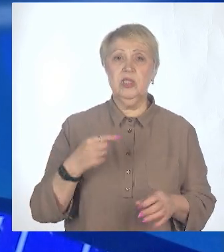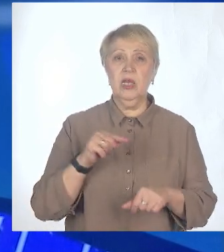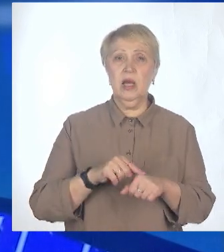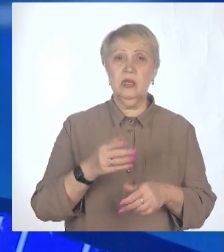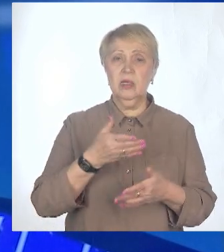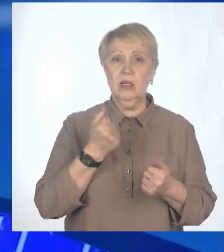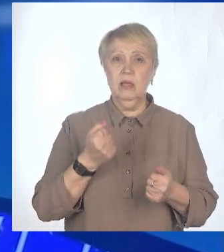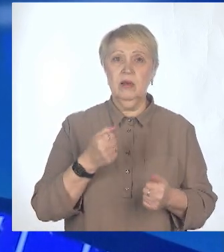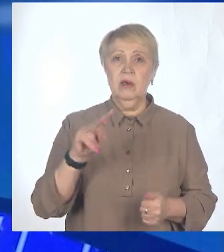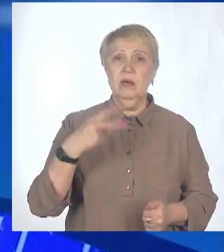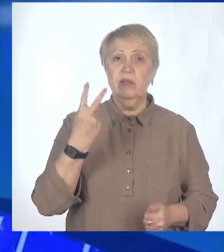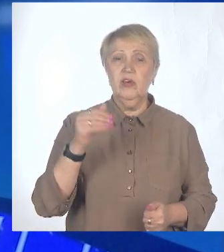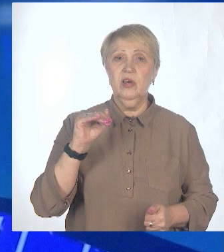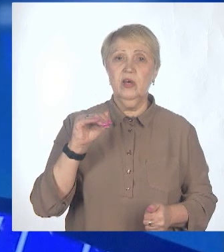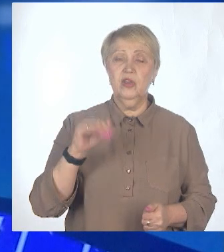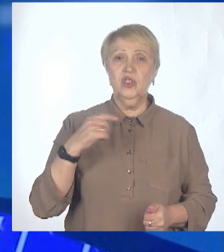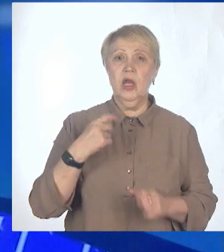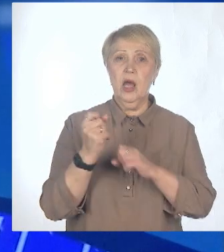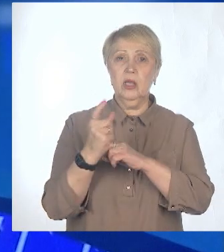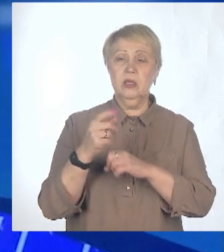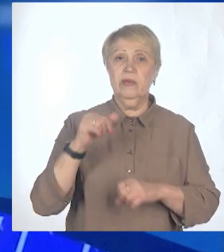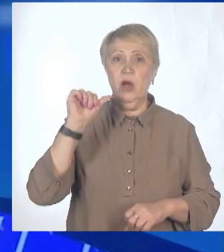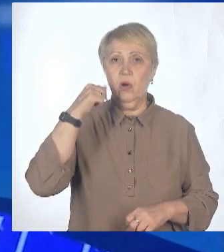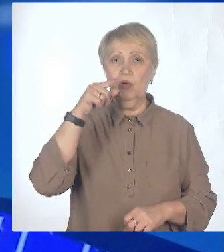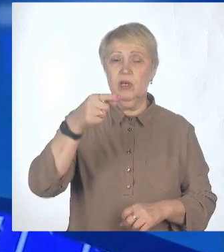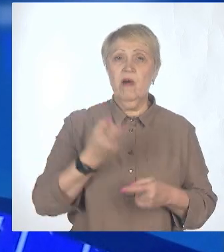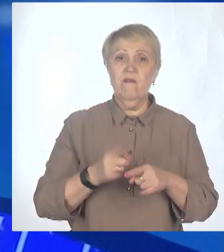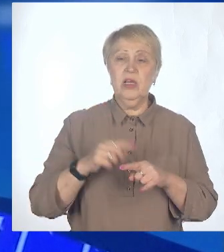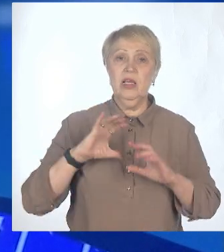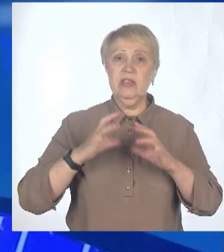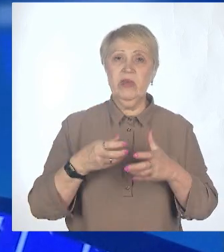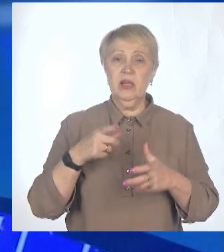с 2000, если не ошибаюсь, 2011 года вообще вот в этой сфере,